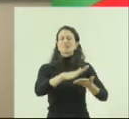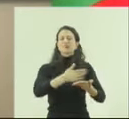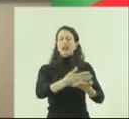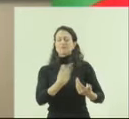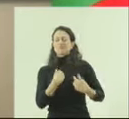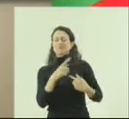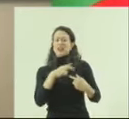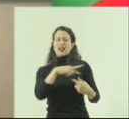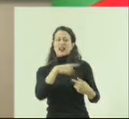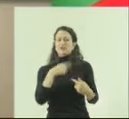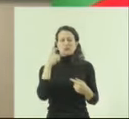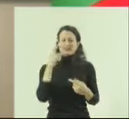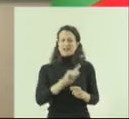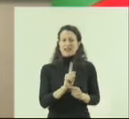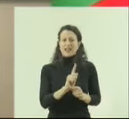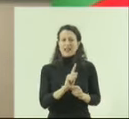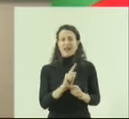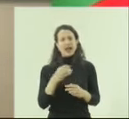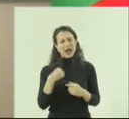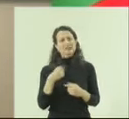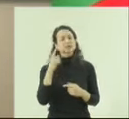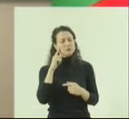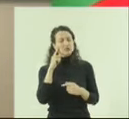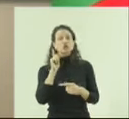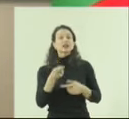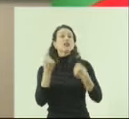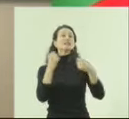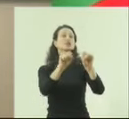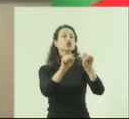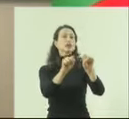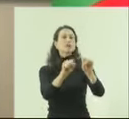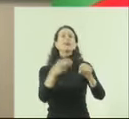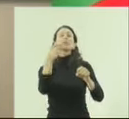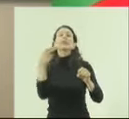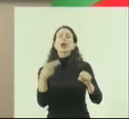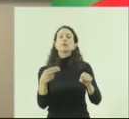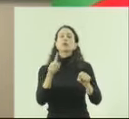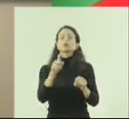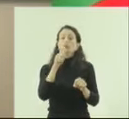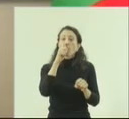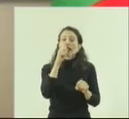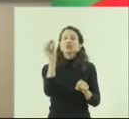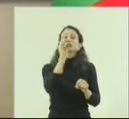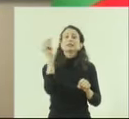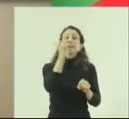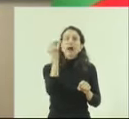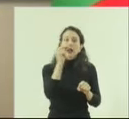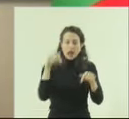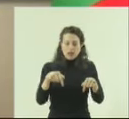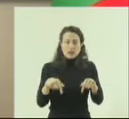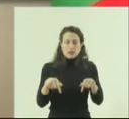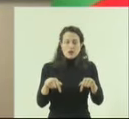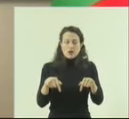и биха помогнали за така по-добре живот на българите. Без значение дали те живеят в България или някакъде друге.